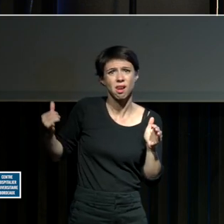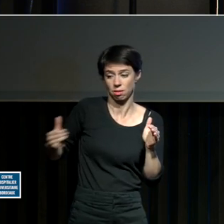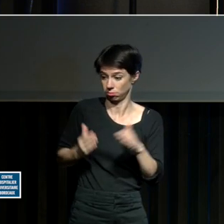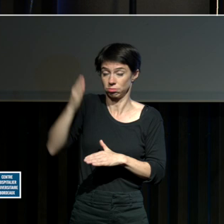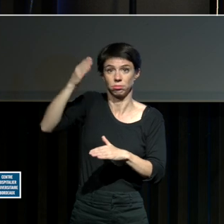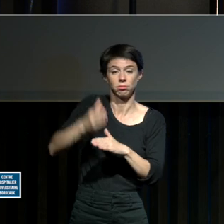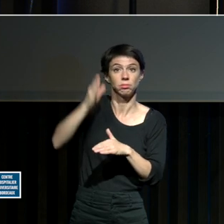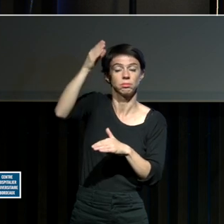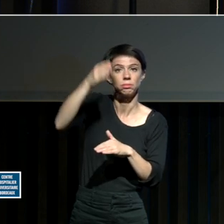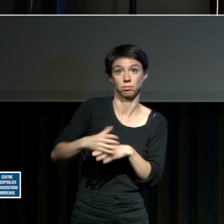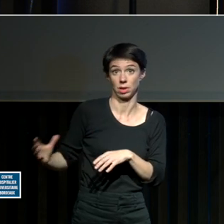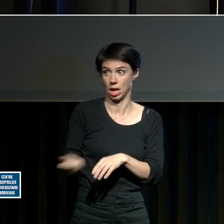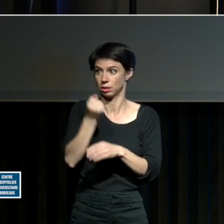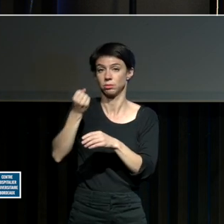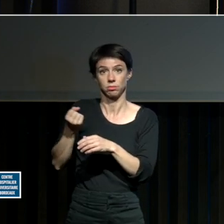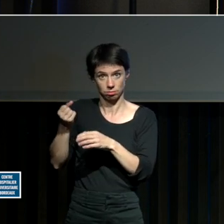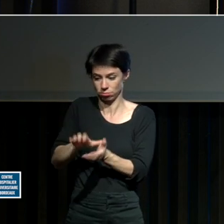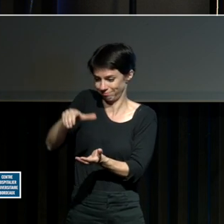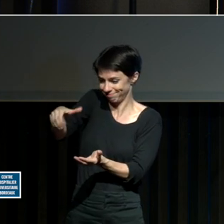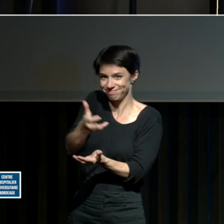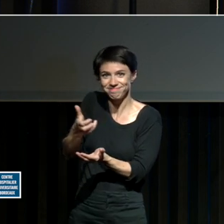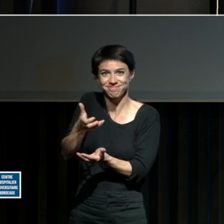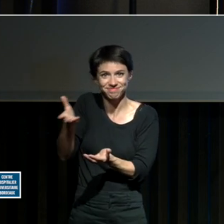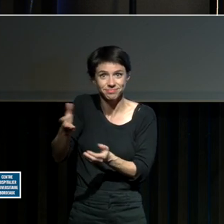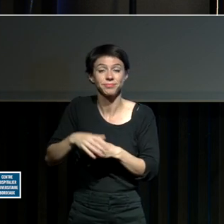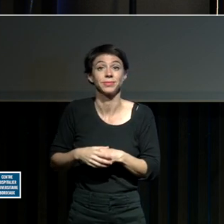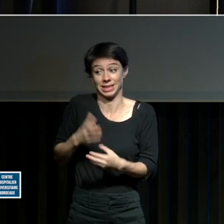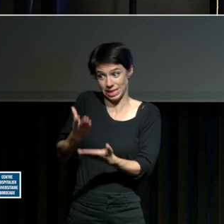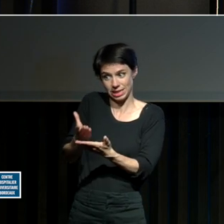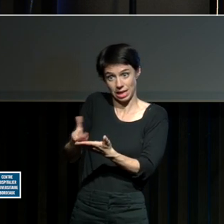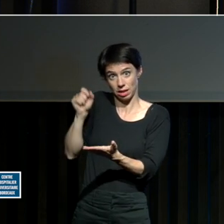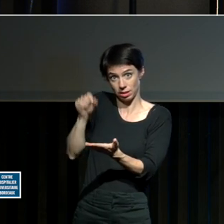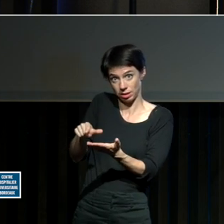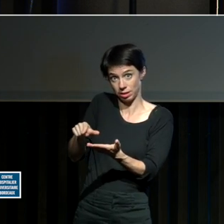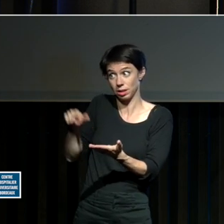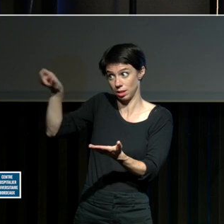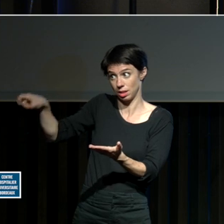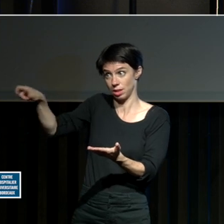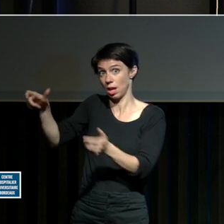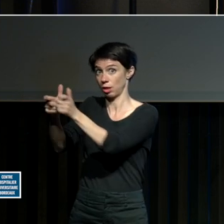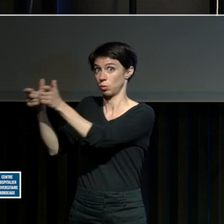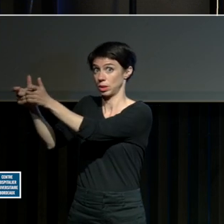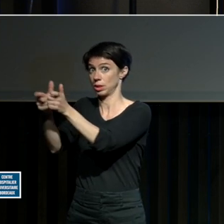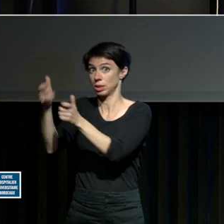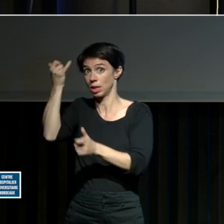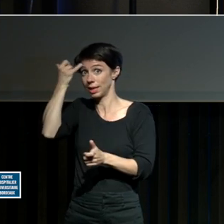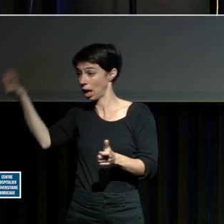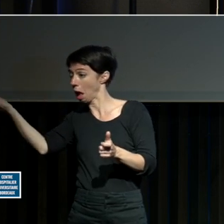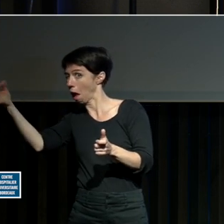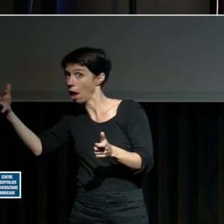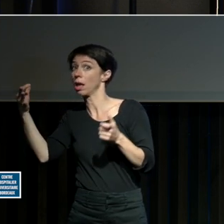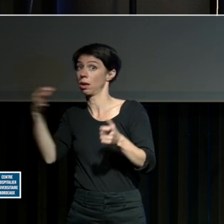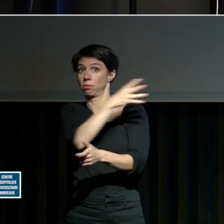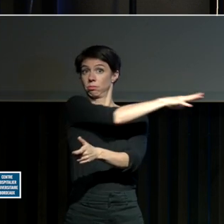cette introduction au sein du jeu vidéo de principes qui sont apparentés au jeu de hasard et d'argent vont également